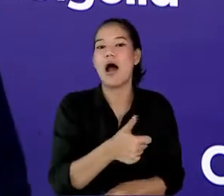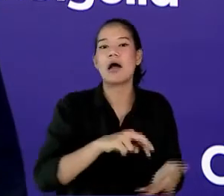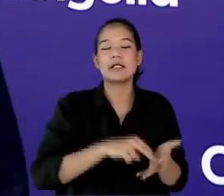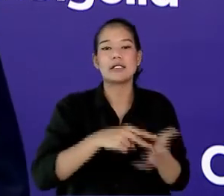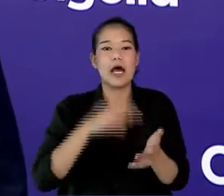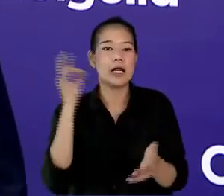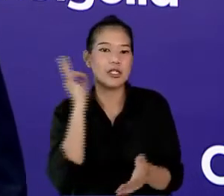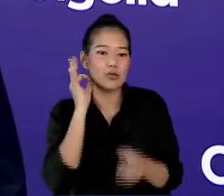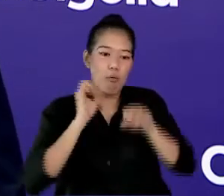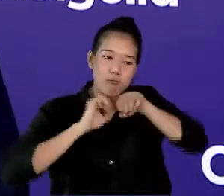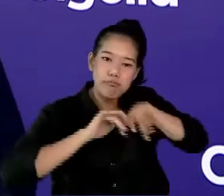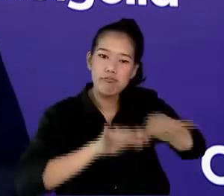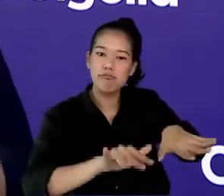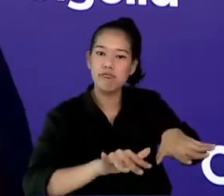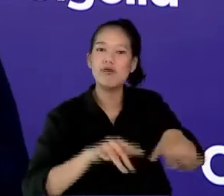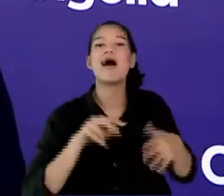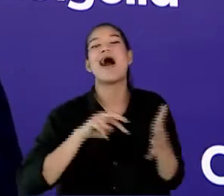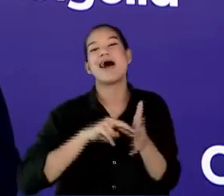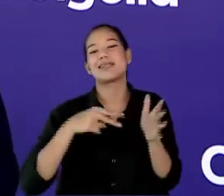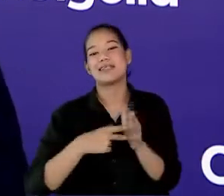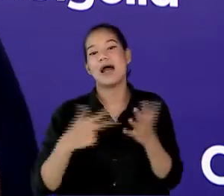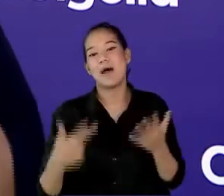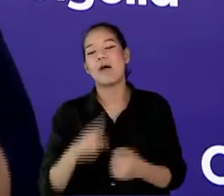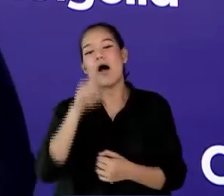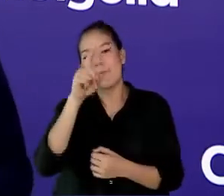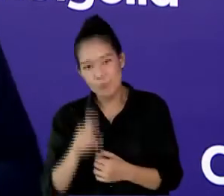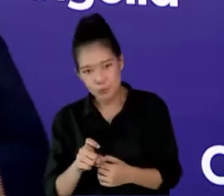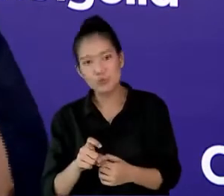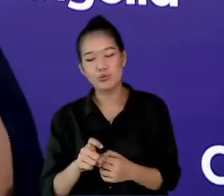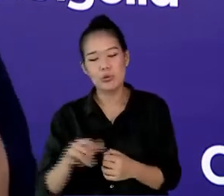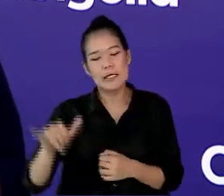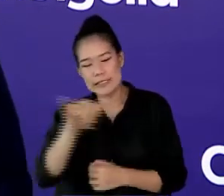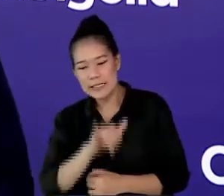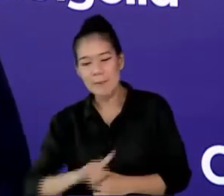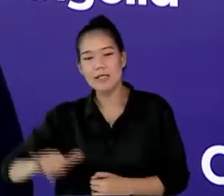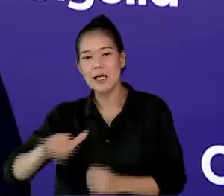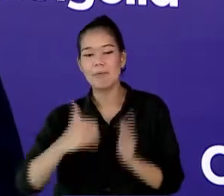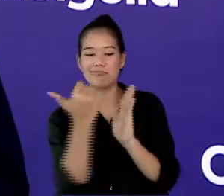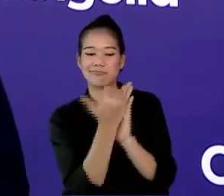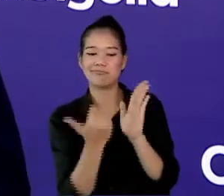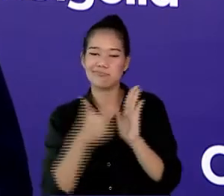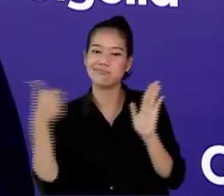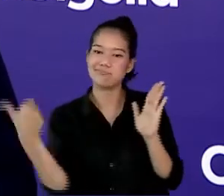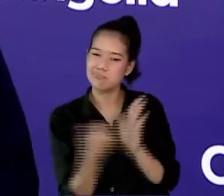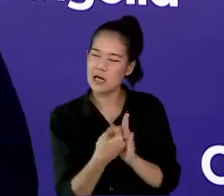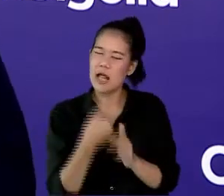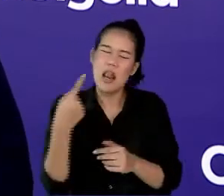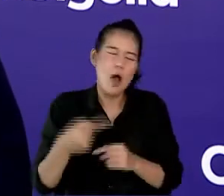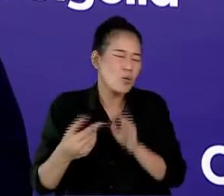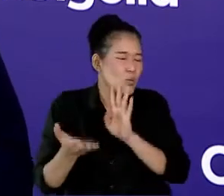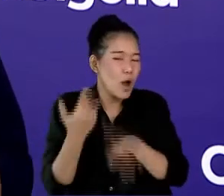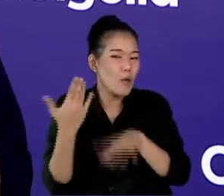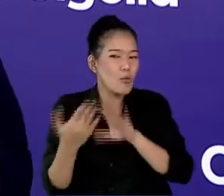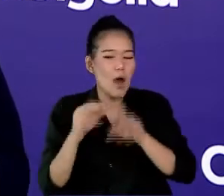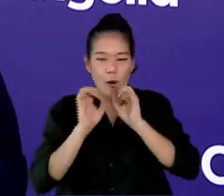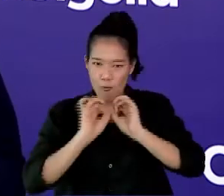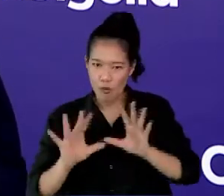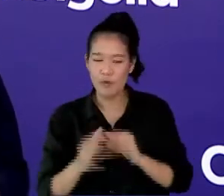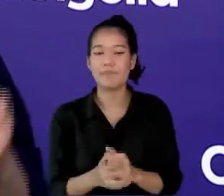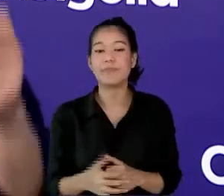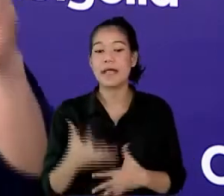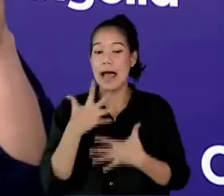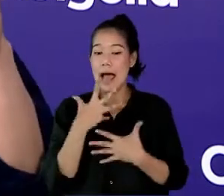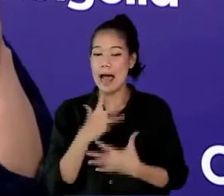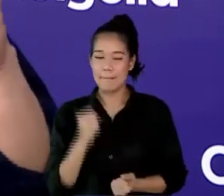risiko penularan. Jadi kita butuh sekali yang namanya disiplin kolektif. Berkali-kali saya sampaikan soal ini. Jadi kita berharap